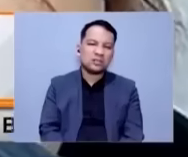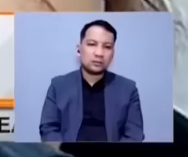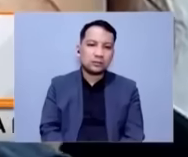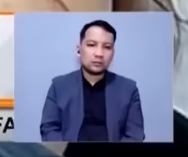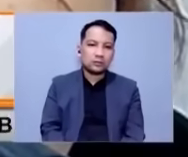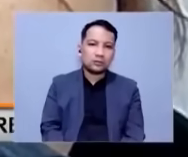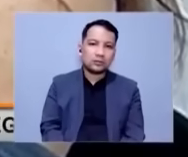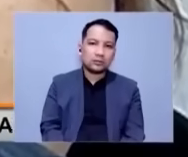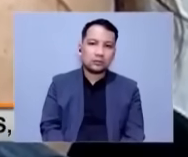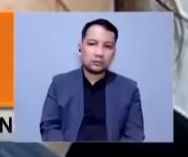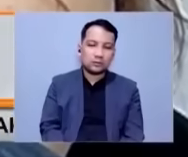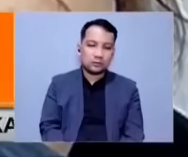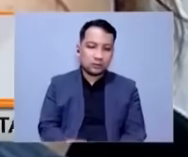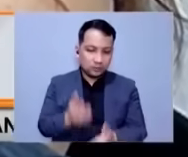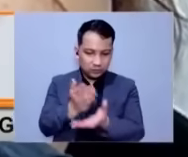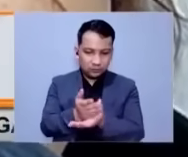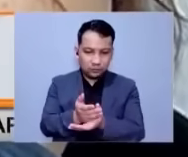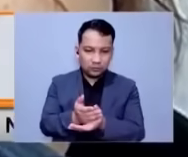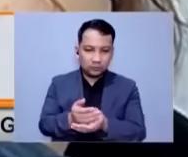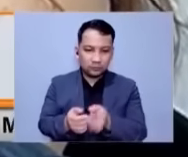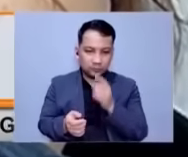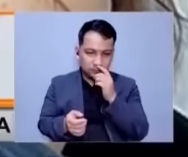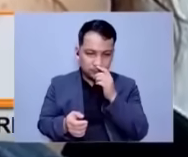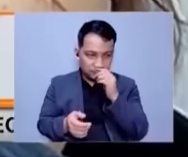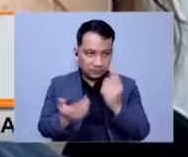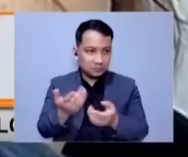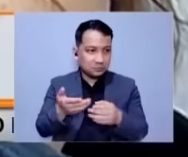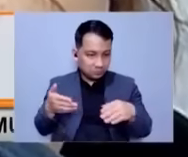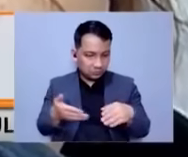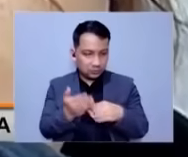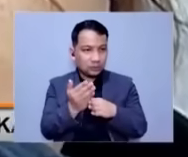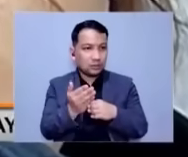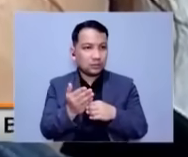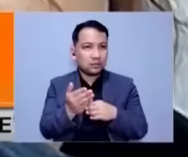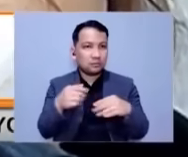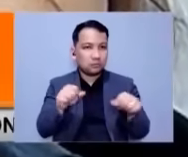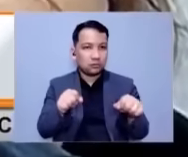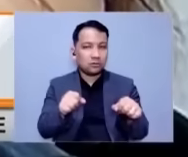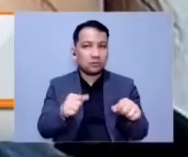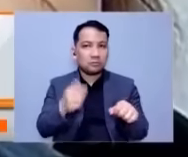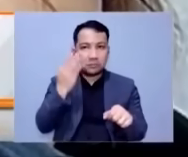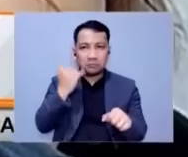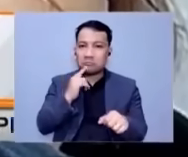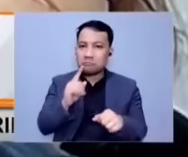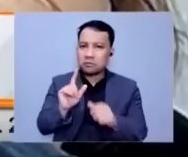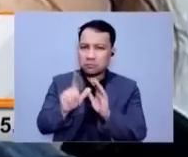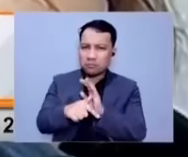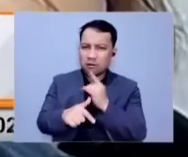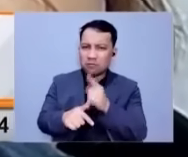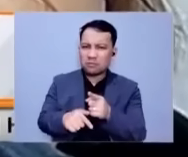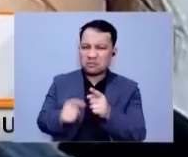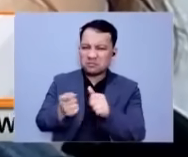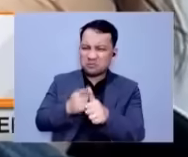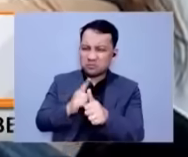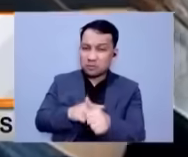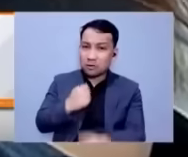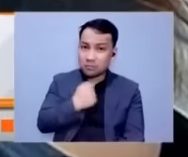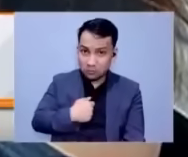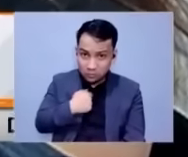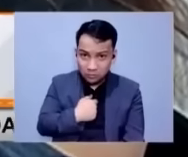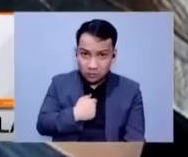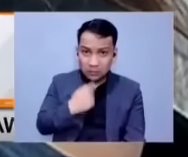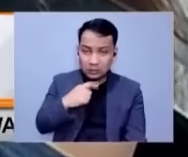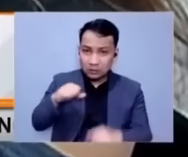saglit kasi nung una akala ko po nabangga lang ako ng motor. And yun, parang dapat nga nung una at magsusorry pa po ako doon sa motor